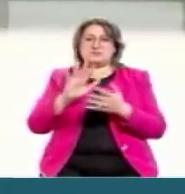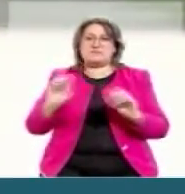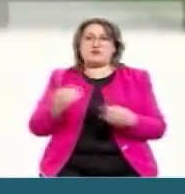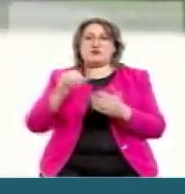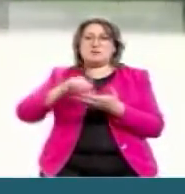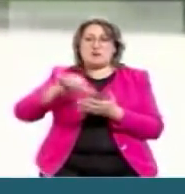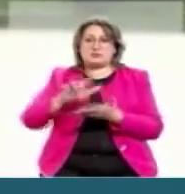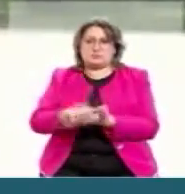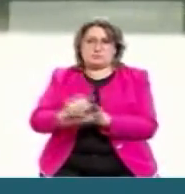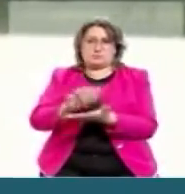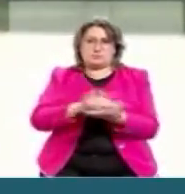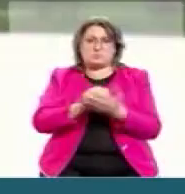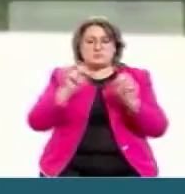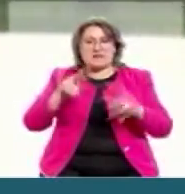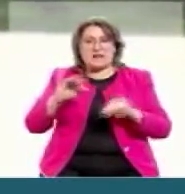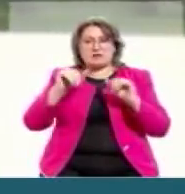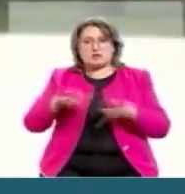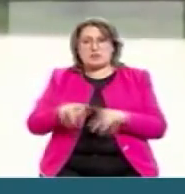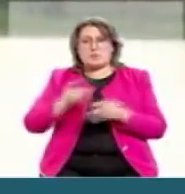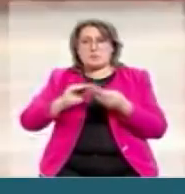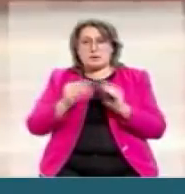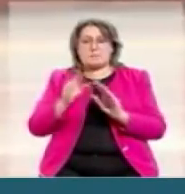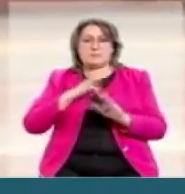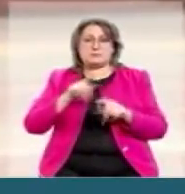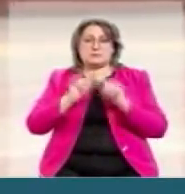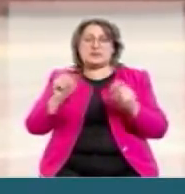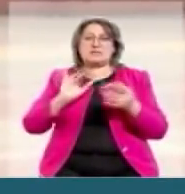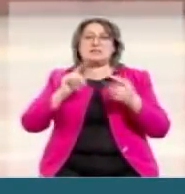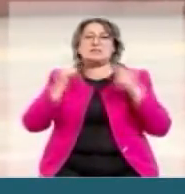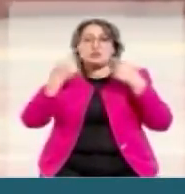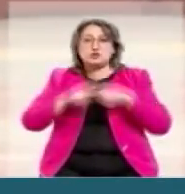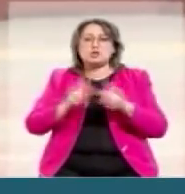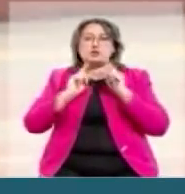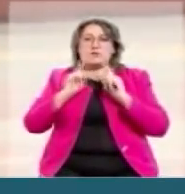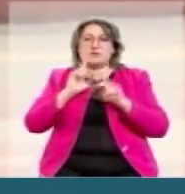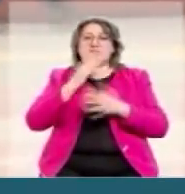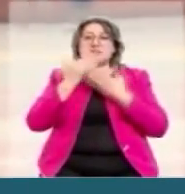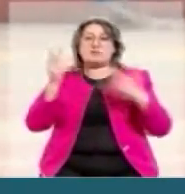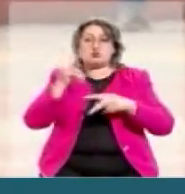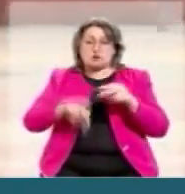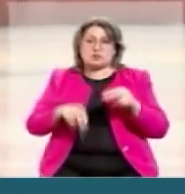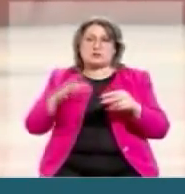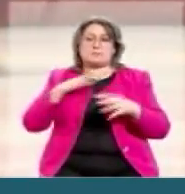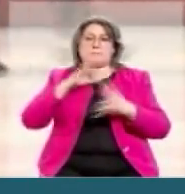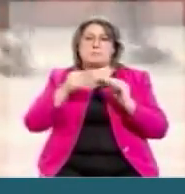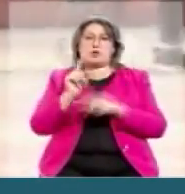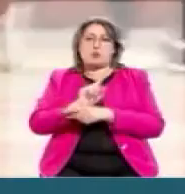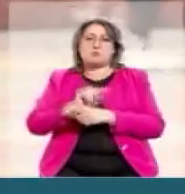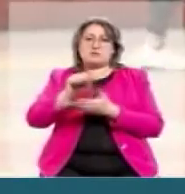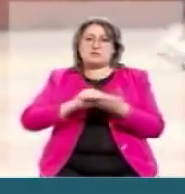или брусчатку. Специально для решения таких проблем был создан технический совет. В завершении Марат Жандубаев поручил выработать